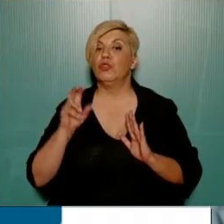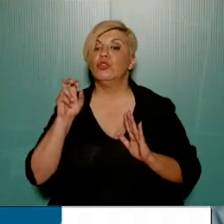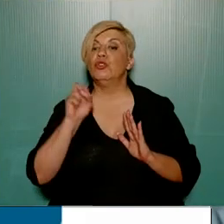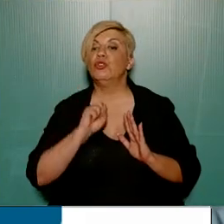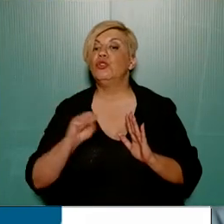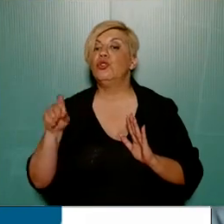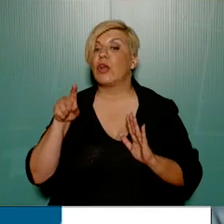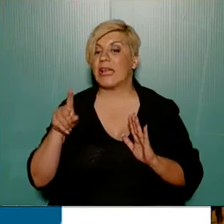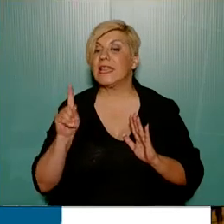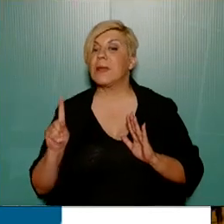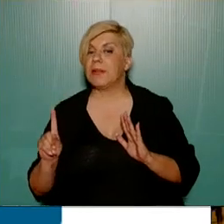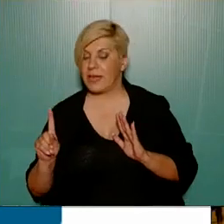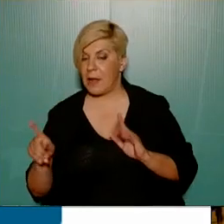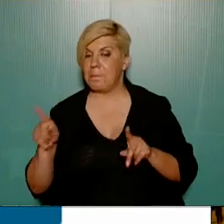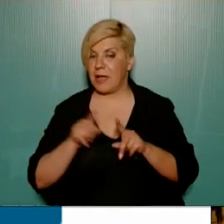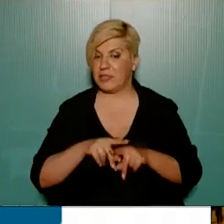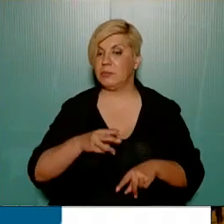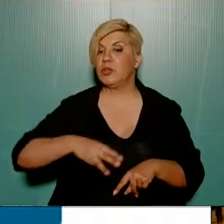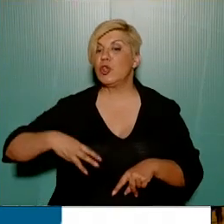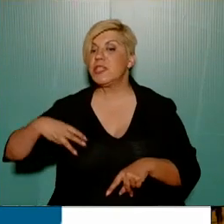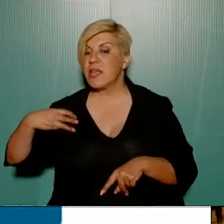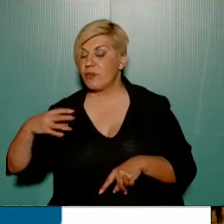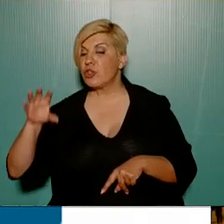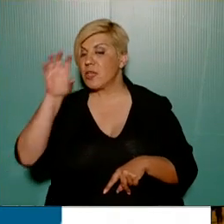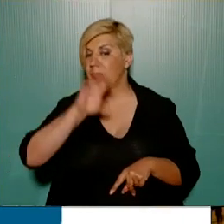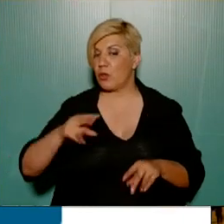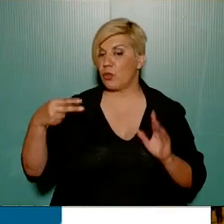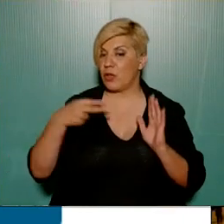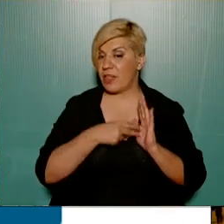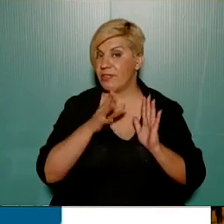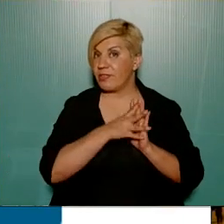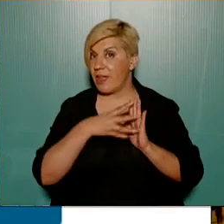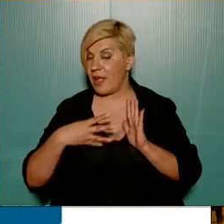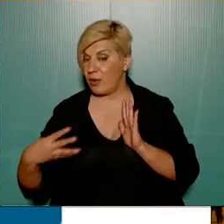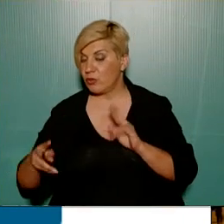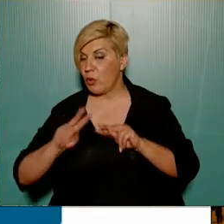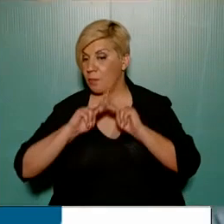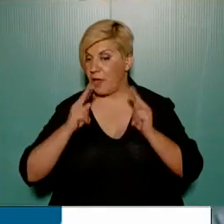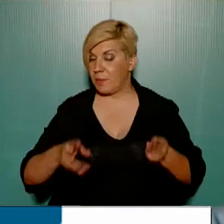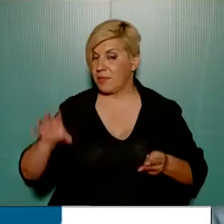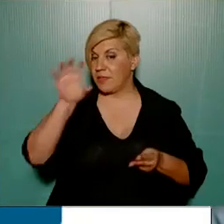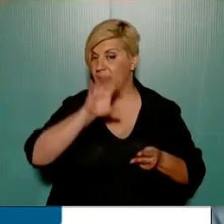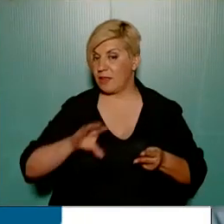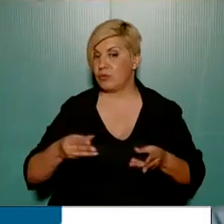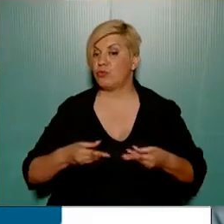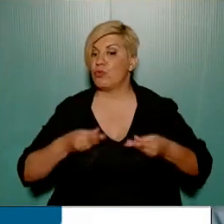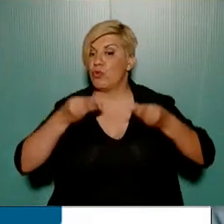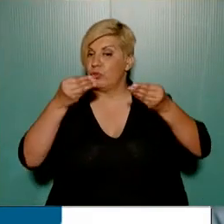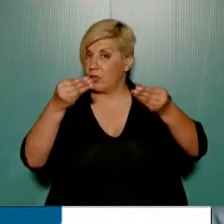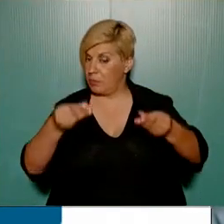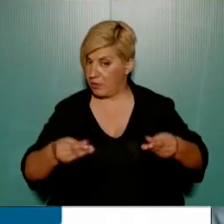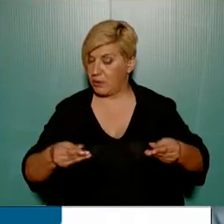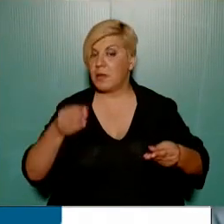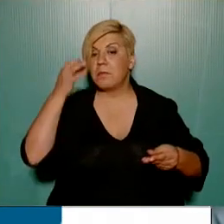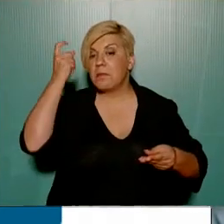Ο Σοκράτης Δημητριάδης, λοιπόν, μαζί με τον κύριο Ζέρβα, είχαν έρθει το Σεπτέμβριο του 19 στο περίπτερο της ΓΕΟΣΕ στην έκθεση και τους δώσαμε τη